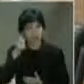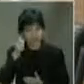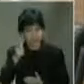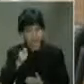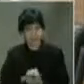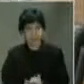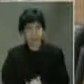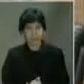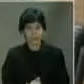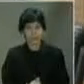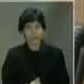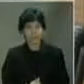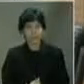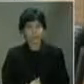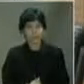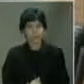าชีวะ